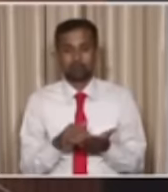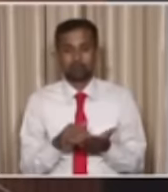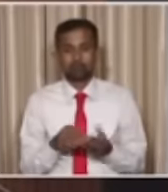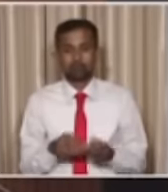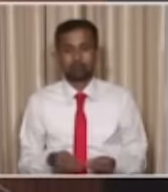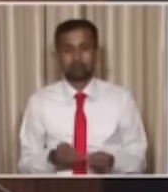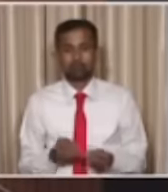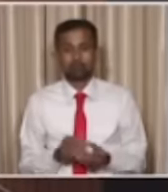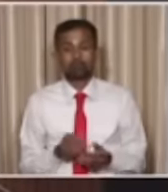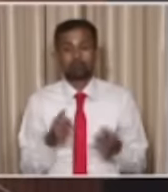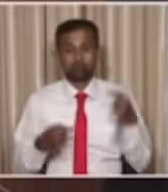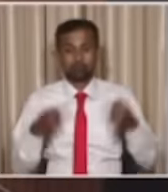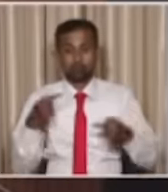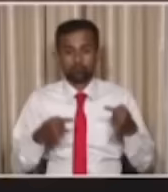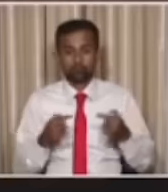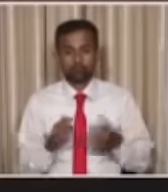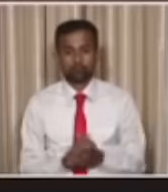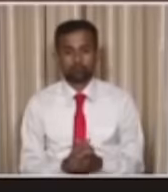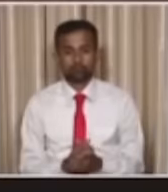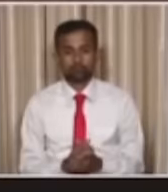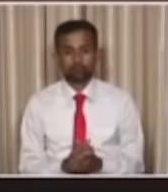විජේසුන්දර මහත්මයා